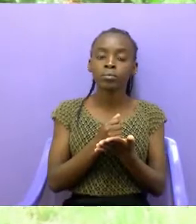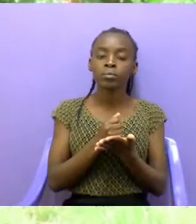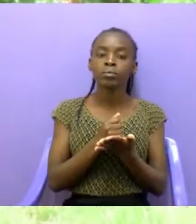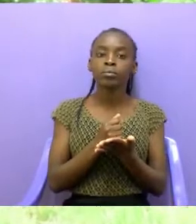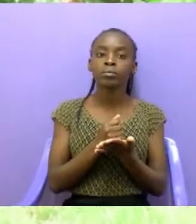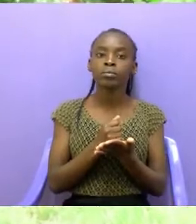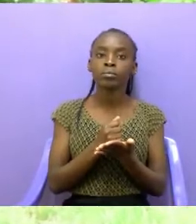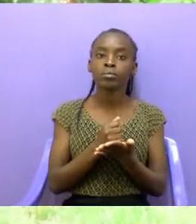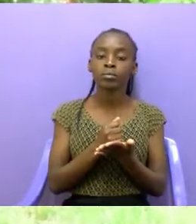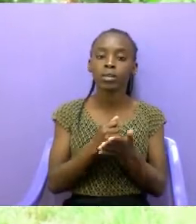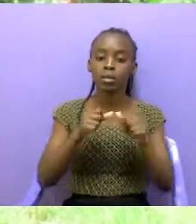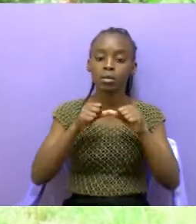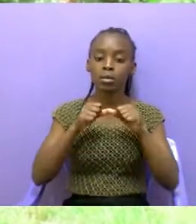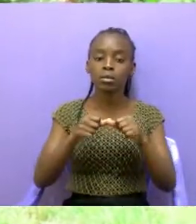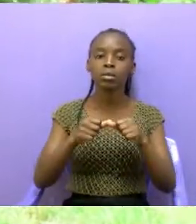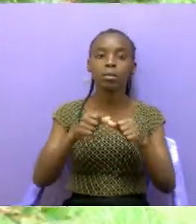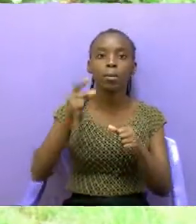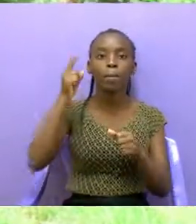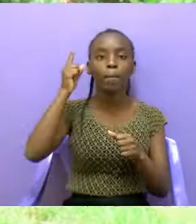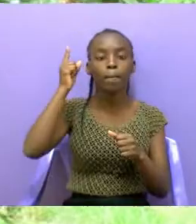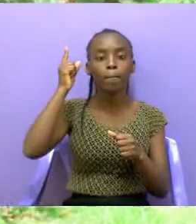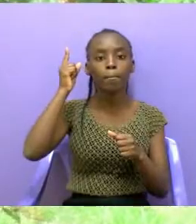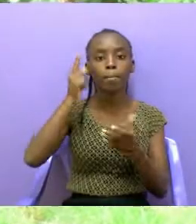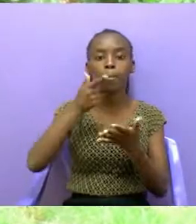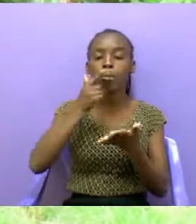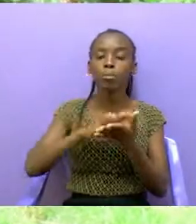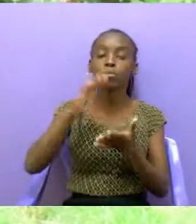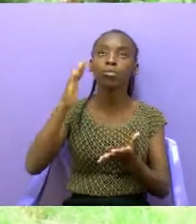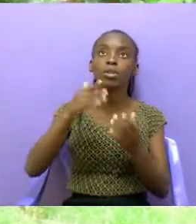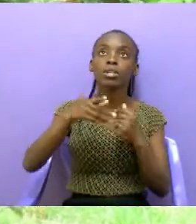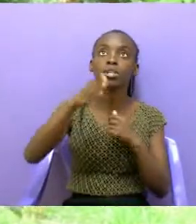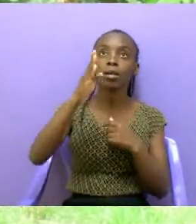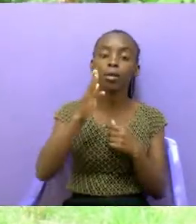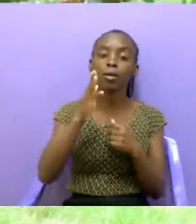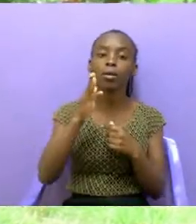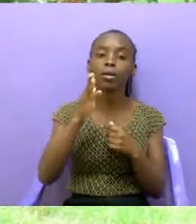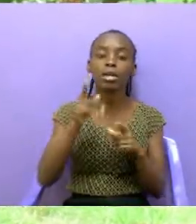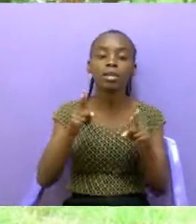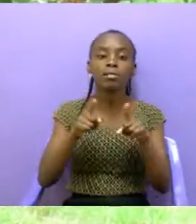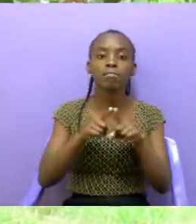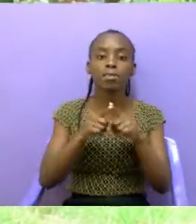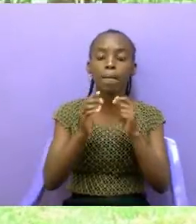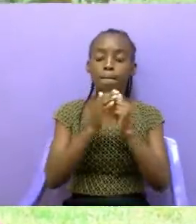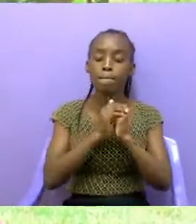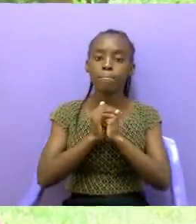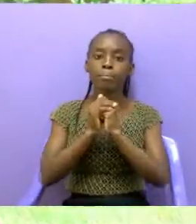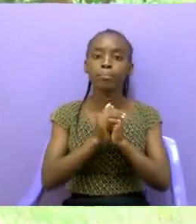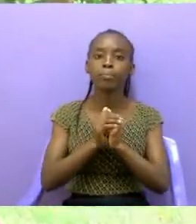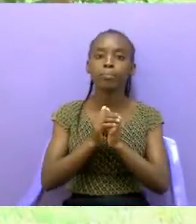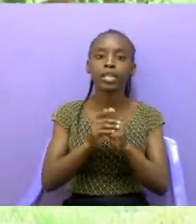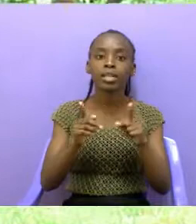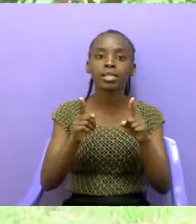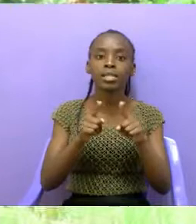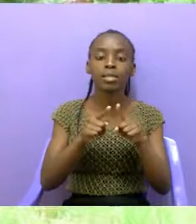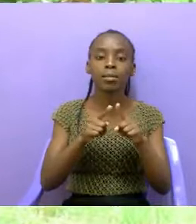Remain, endelea kumwamini Mungu. Endelea kumsifu Mungu vile ulikuwa na msifu. Endelea kumwabudu vile ulikuwa na mwabudu. Endelea na upendo